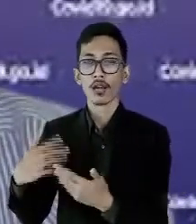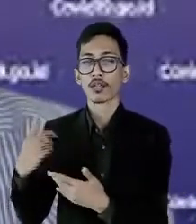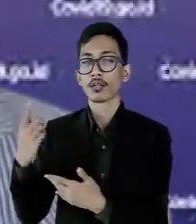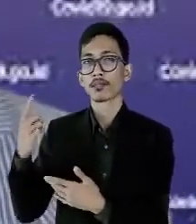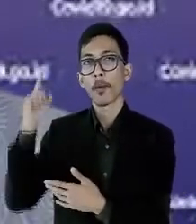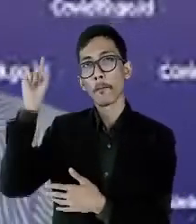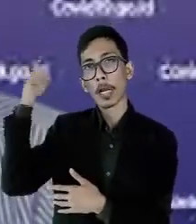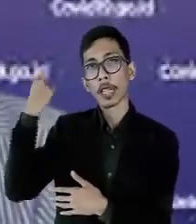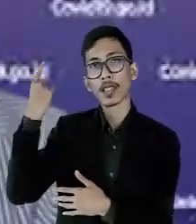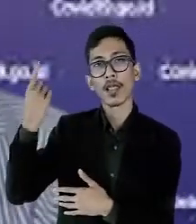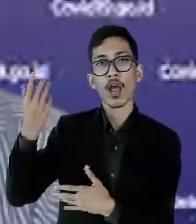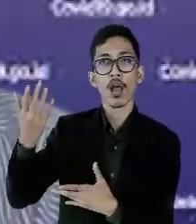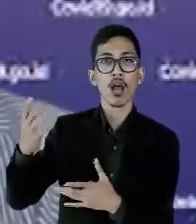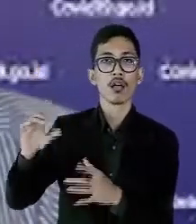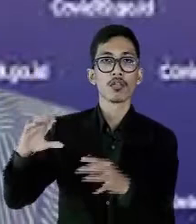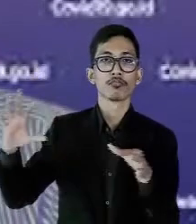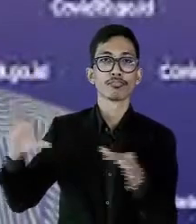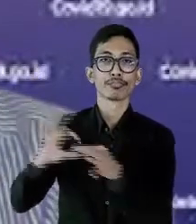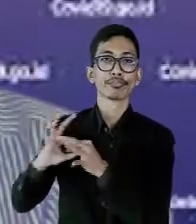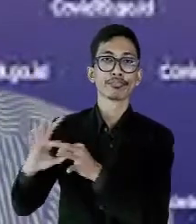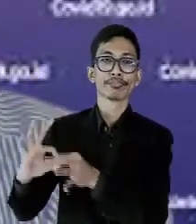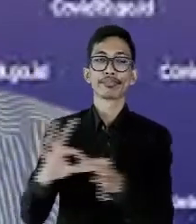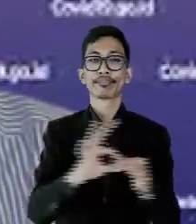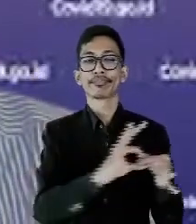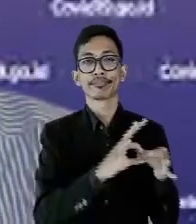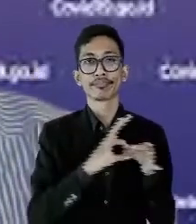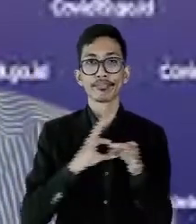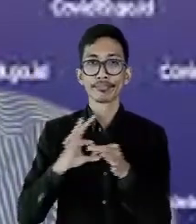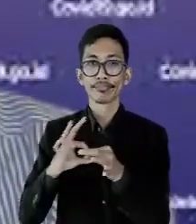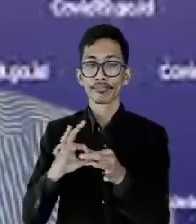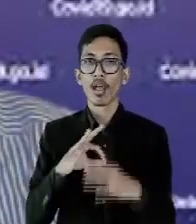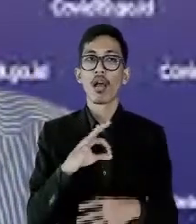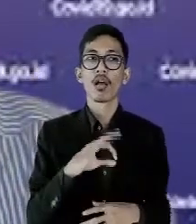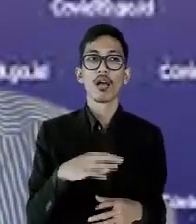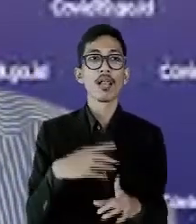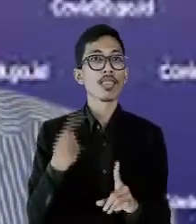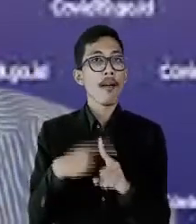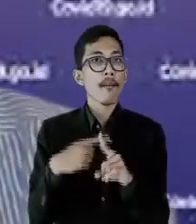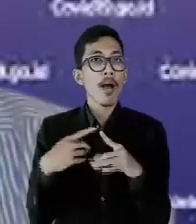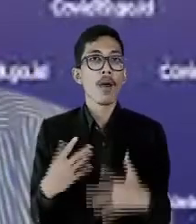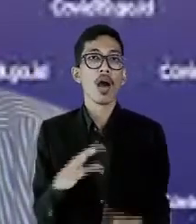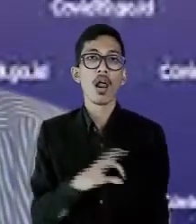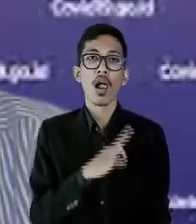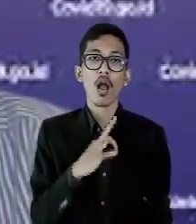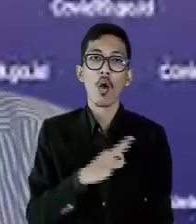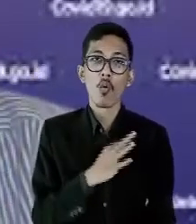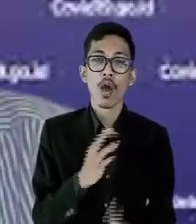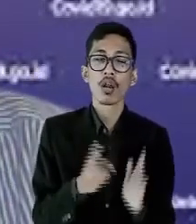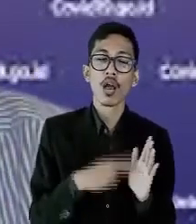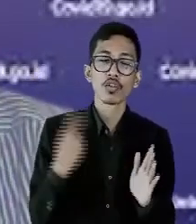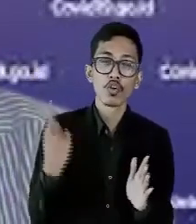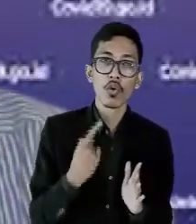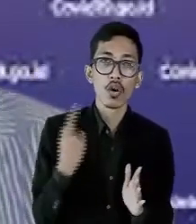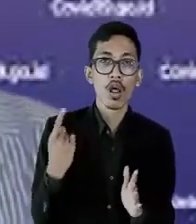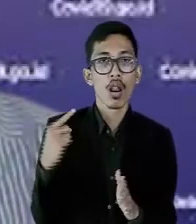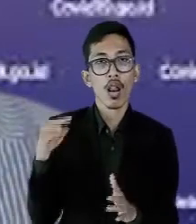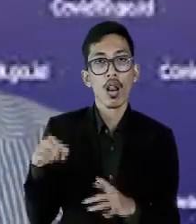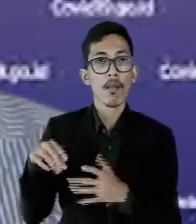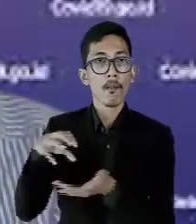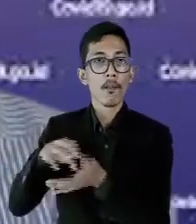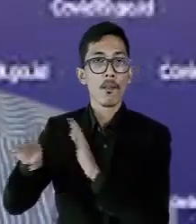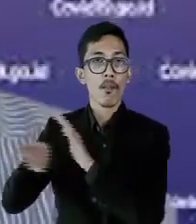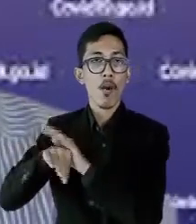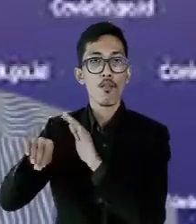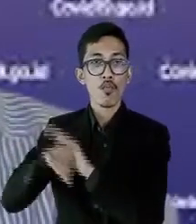daerah setempat, dan bahkan melibatkan relawan baik di nasional maupun di Papua sendiri,